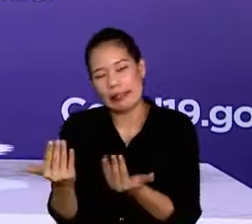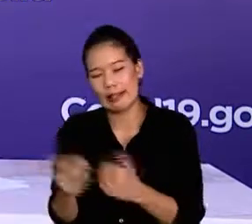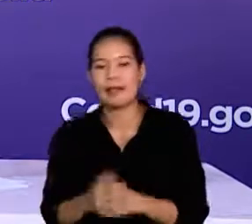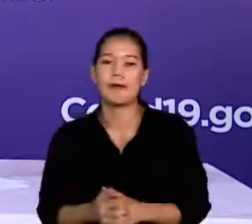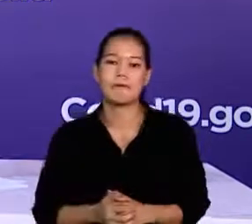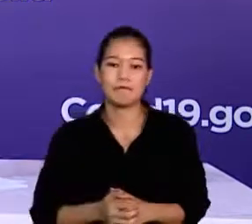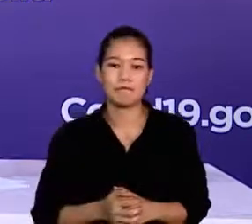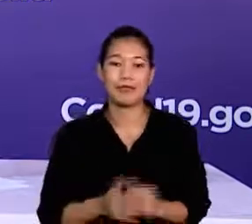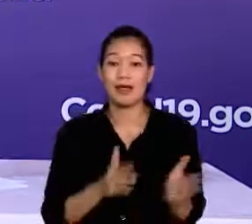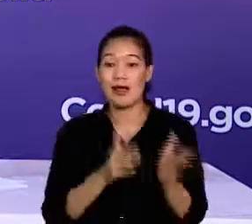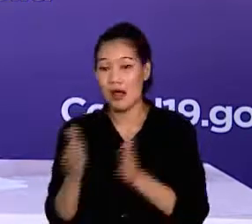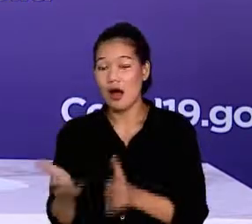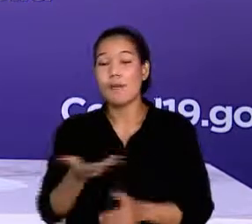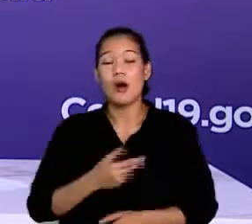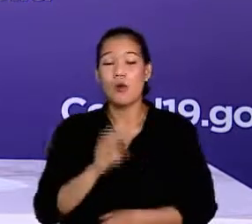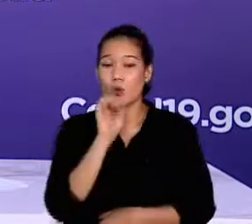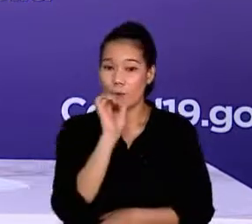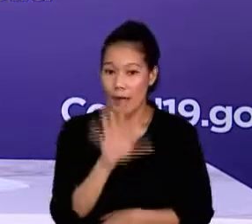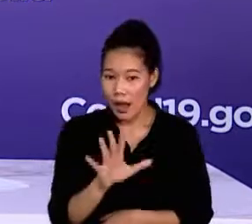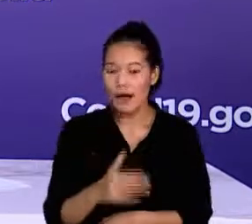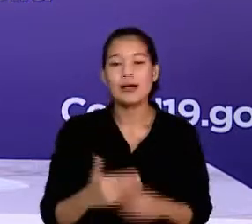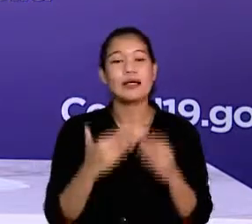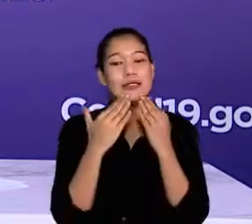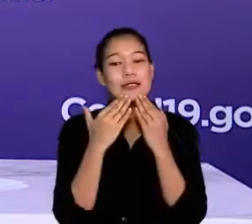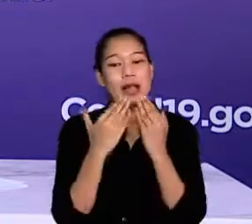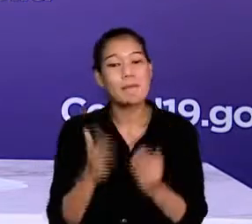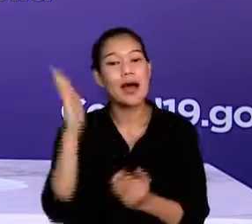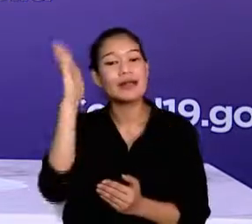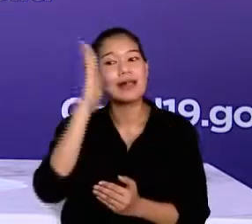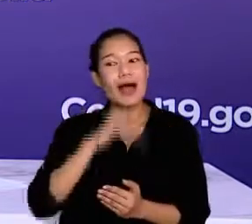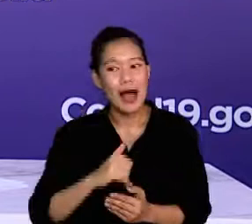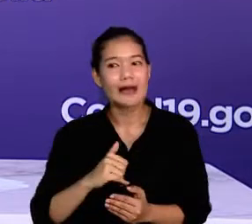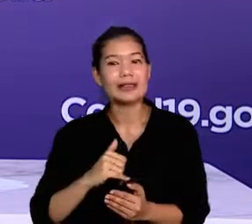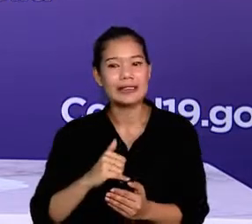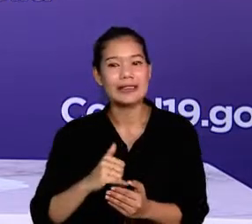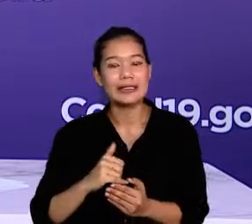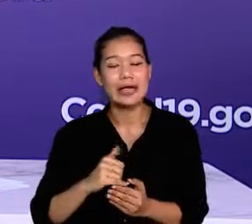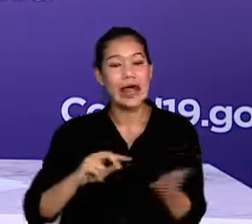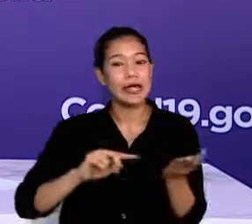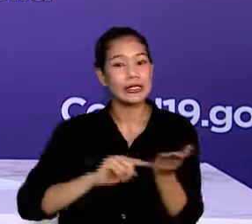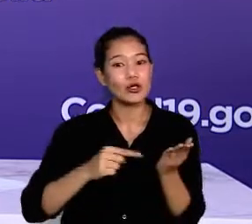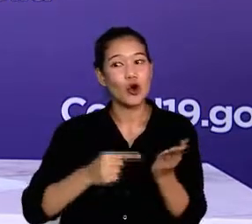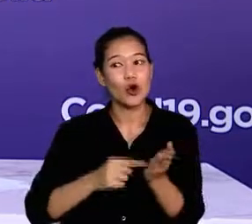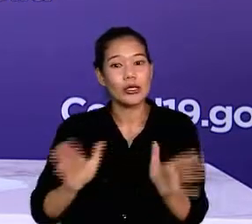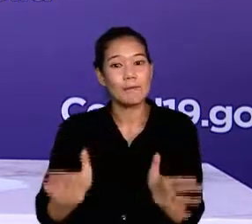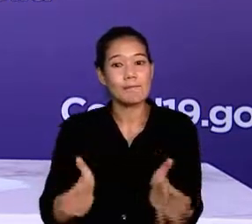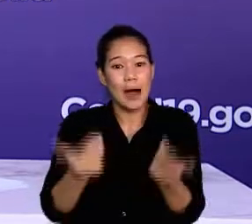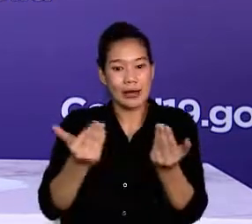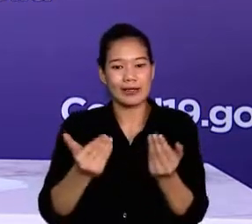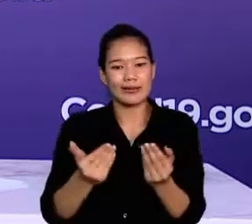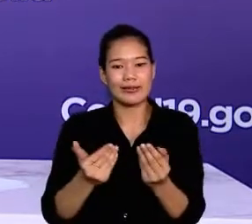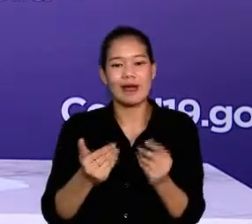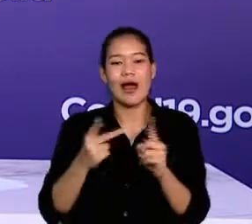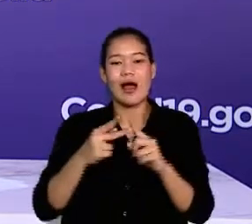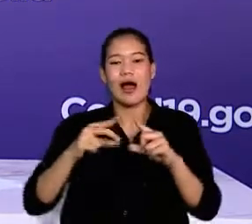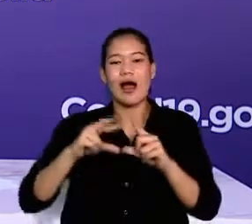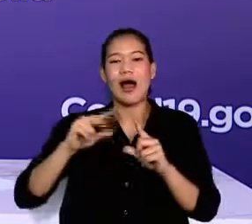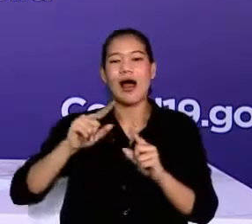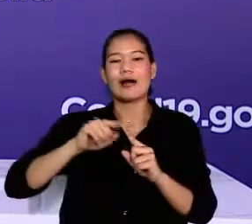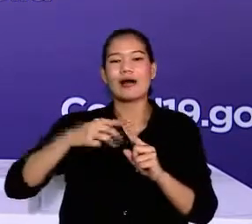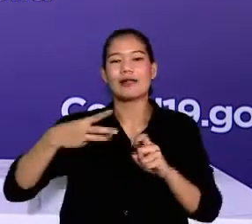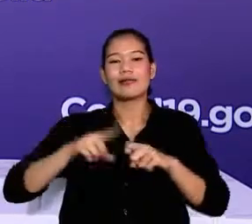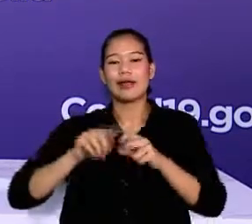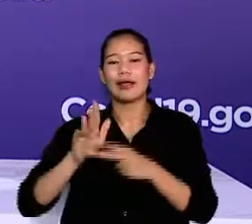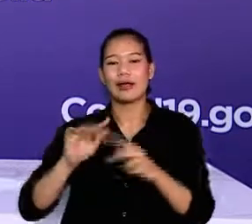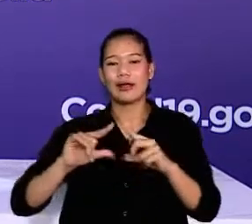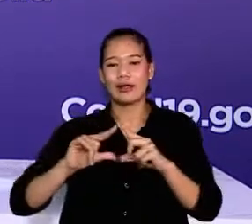Hai kemudian saya ingin mengucapkan selamat hari kebangkitan teknologi nasional atau harteknas kepada